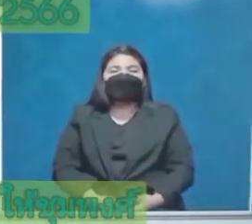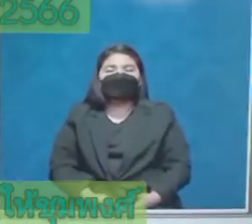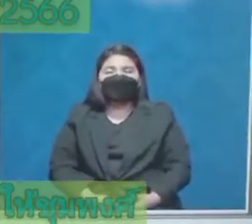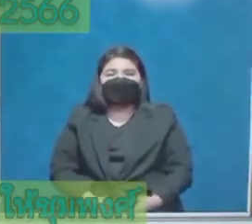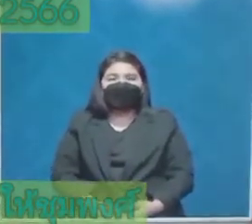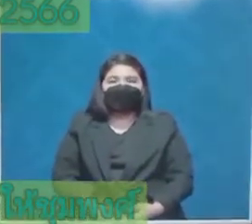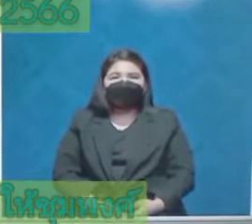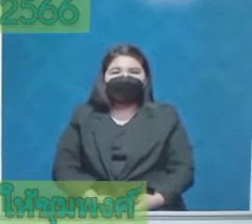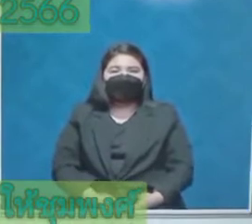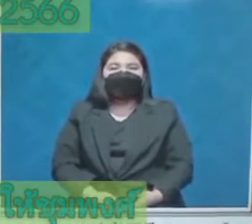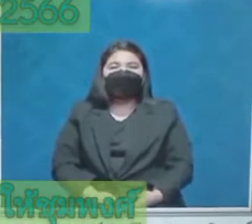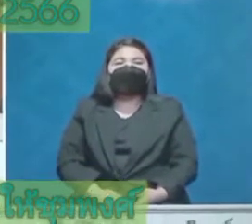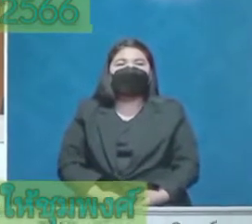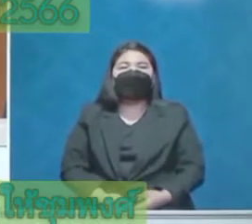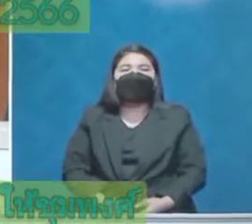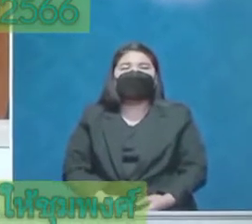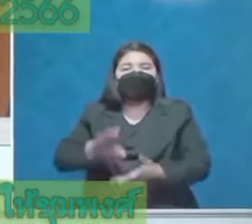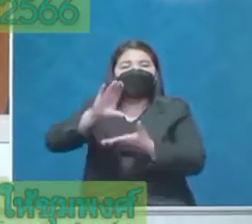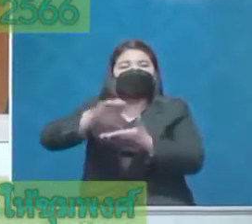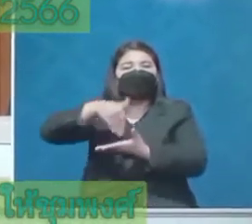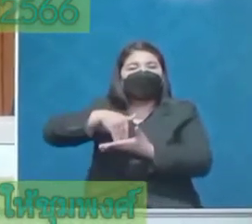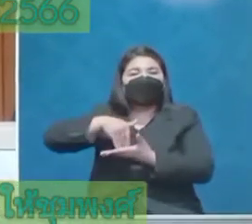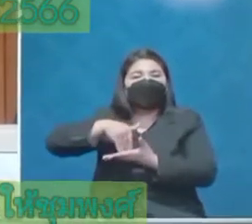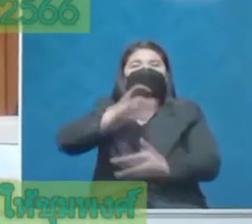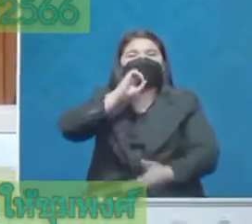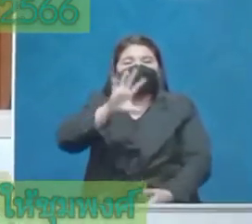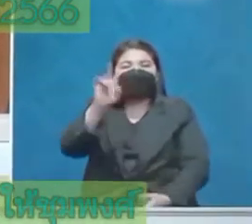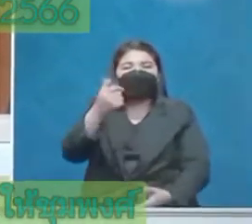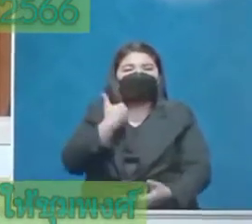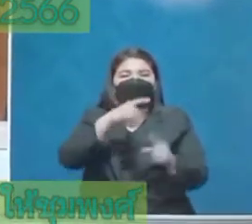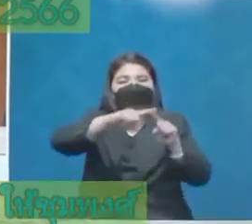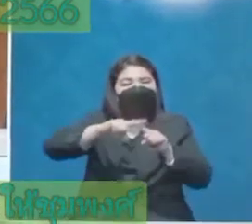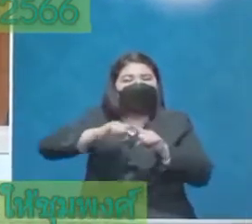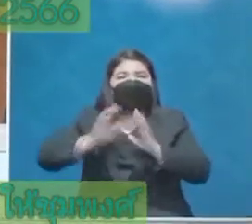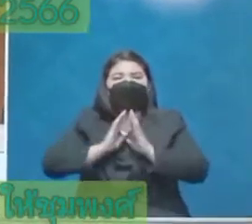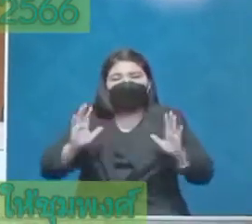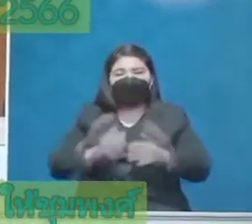ในเรื่องของงบกลางที่ว่านั้นนะครับผมบอกไปแล้วว่ามันใช้หลายอย่างด้วยกัน